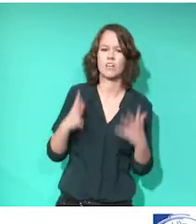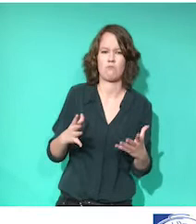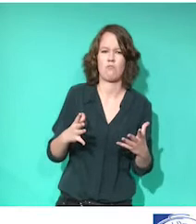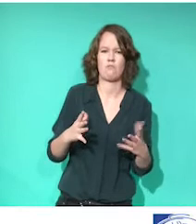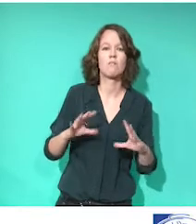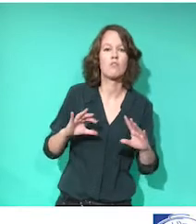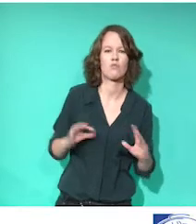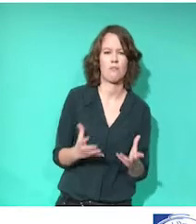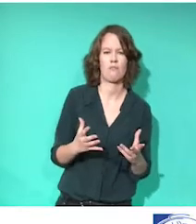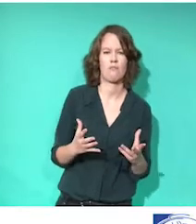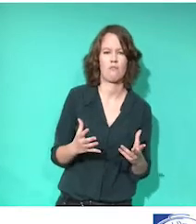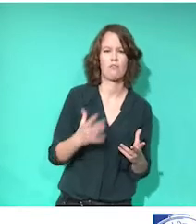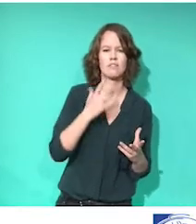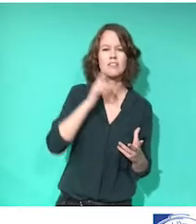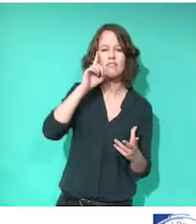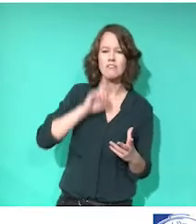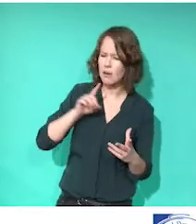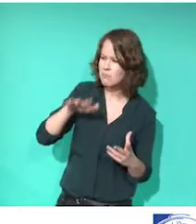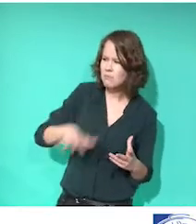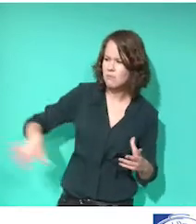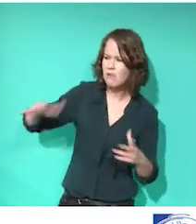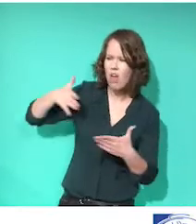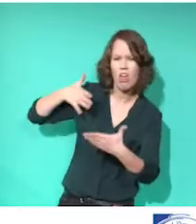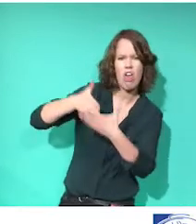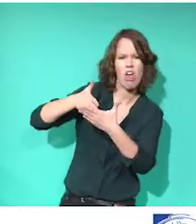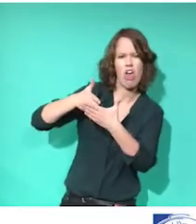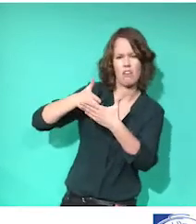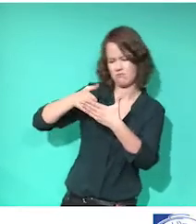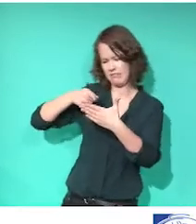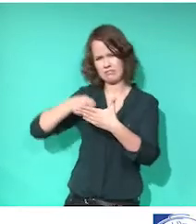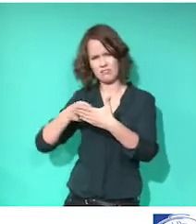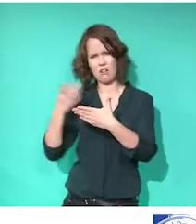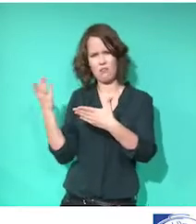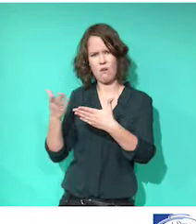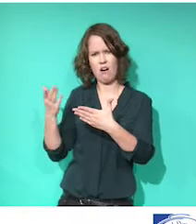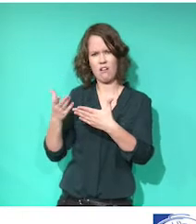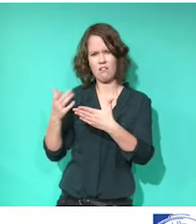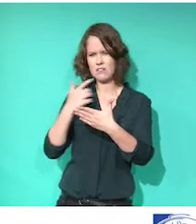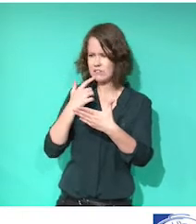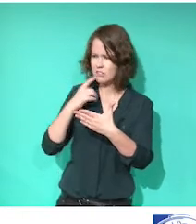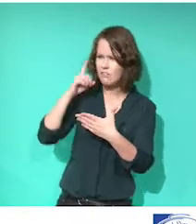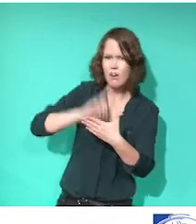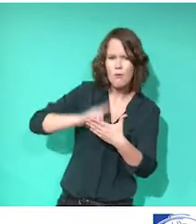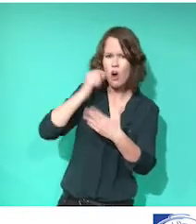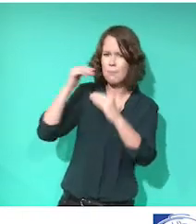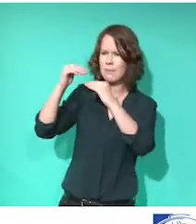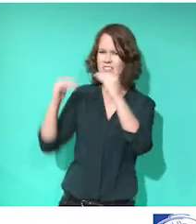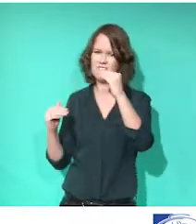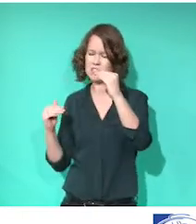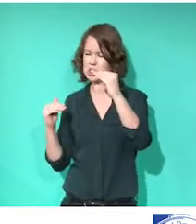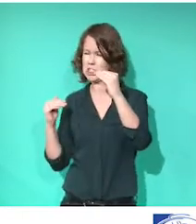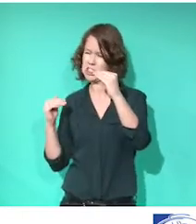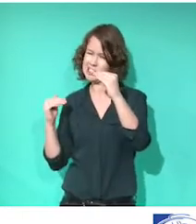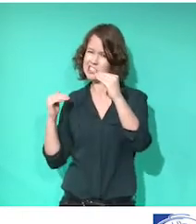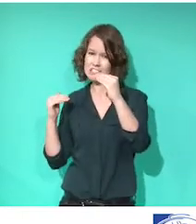plutôt chercher ce sur quoi les femmes butaient, ce qui fait obstacle à ce que l'égalité entre les femmes et les hommes progresse